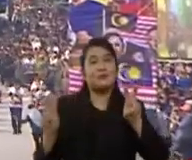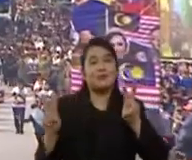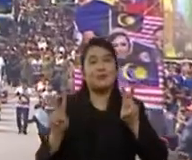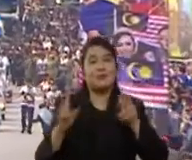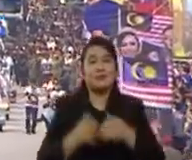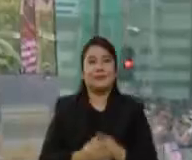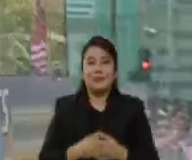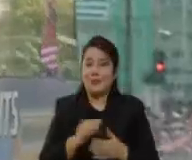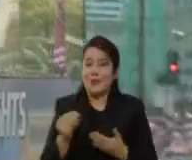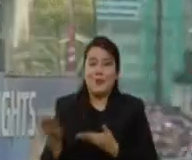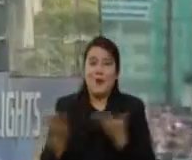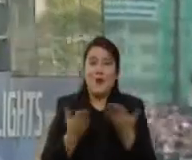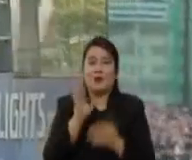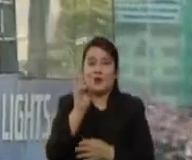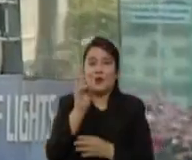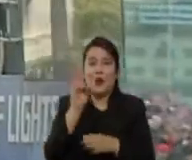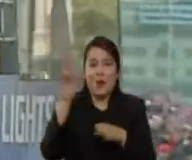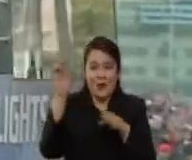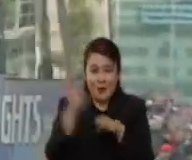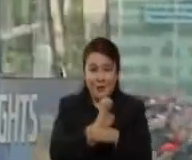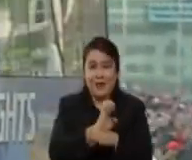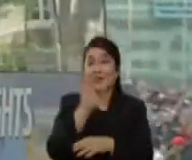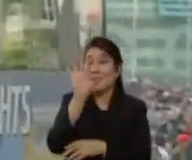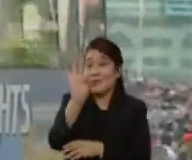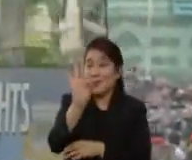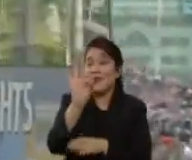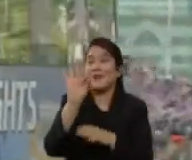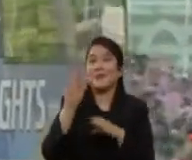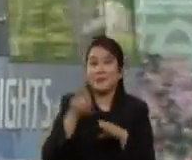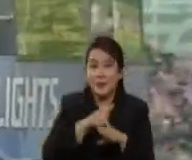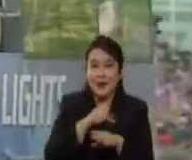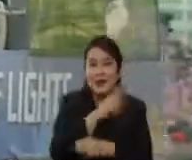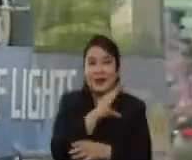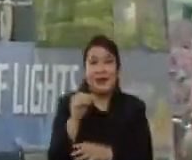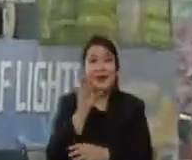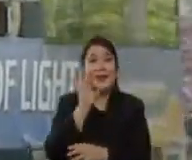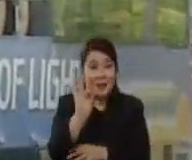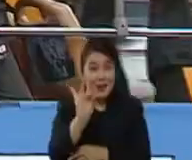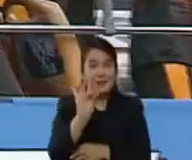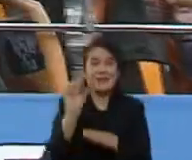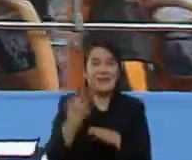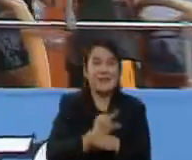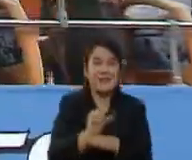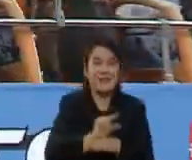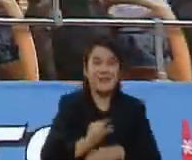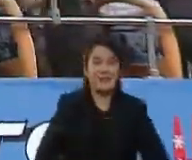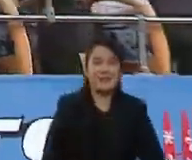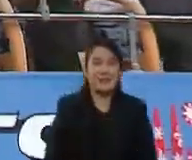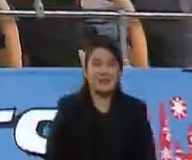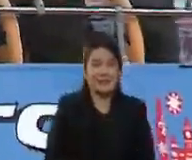membawa pulang 7 pingat emas, 9 pingat perak dan 8 pingat gangsa.